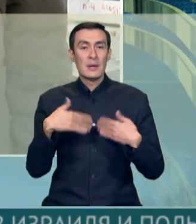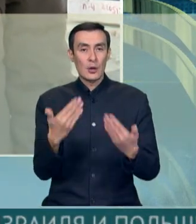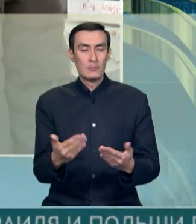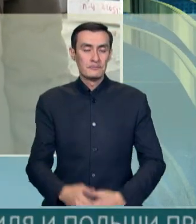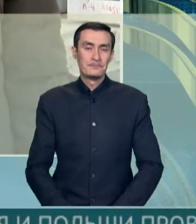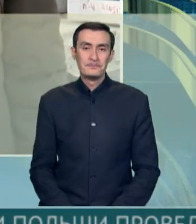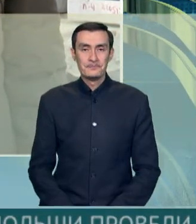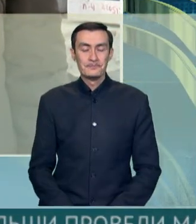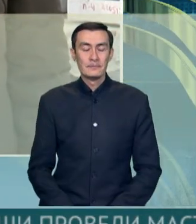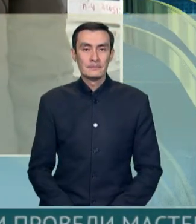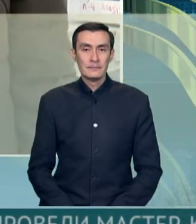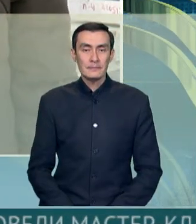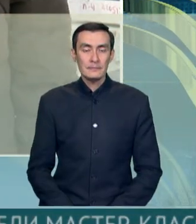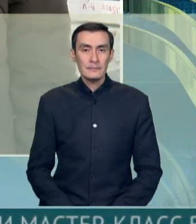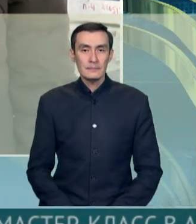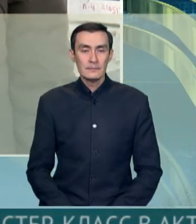слово.